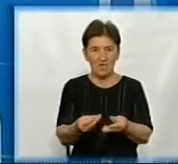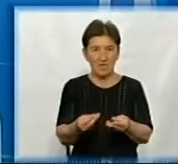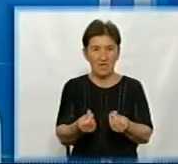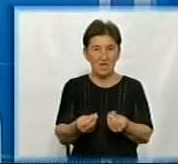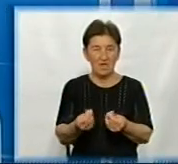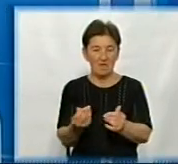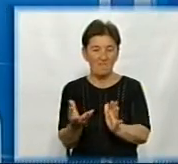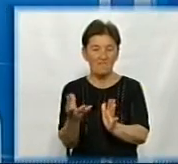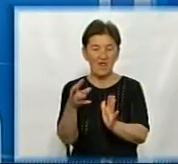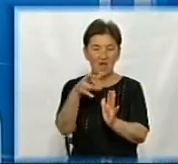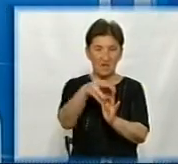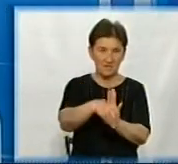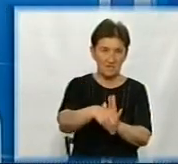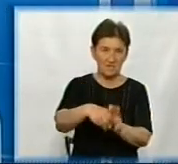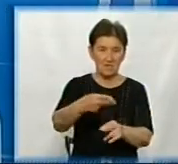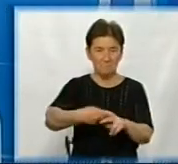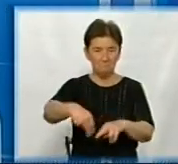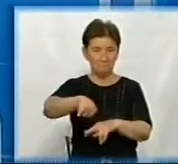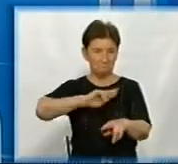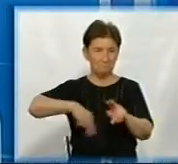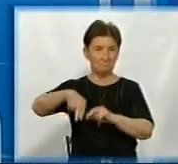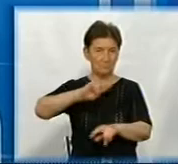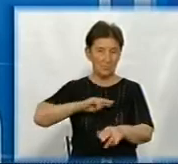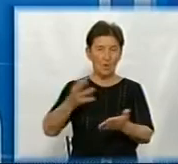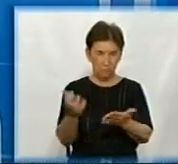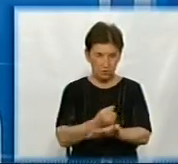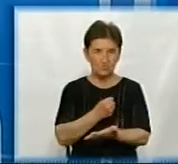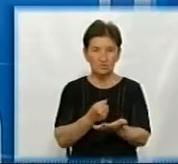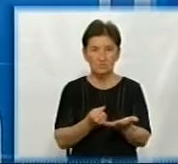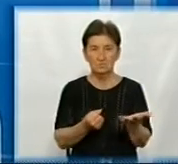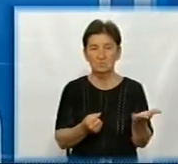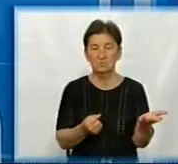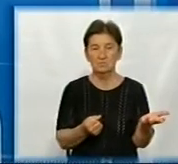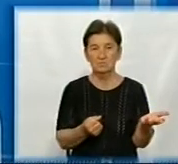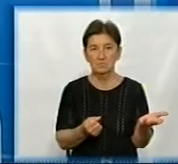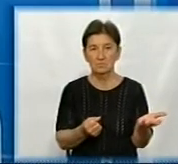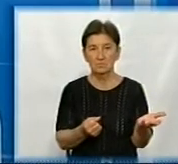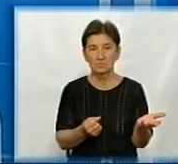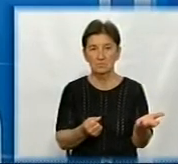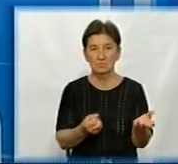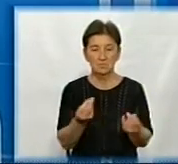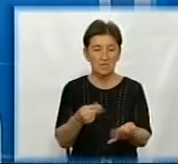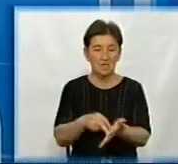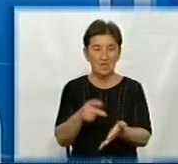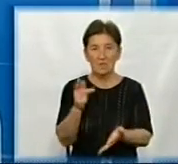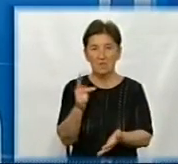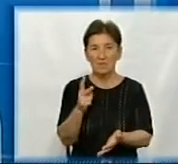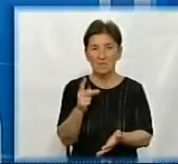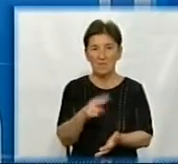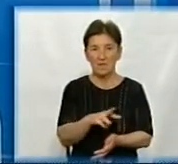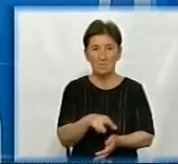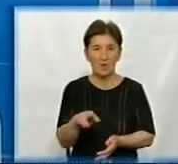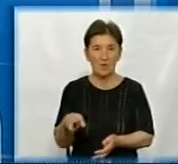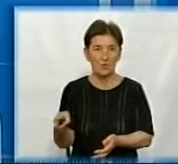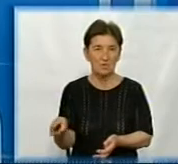три міні-котельні? Там приблизно скільки вони? Там по півтора? Балансова вартість 1,5 мільйона гривень на той момент була